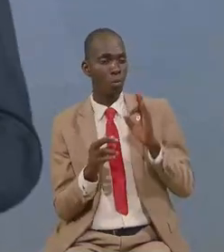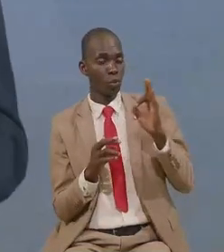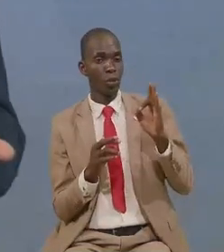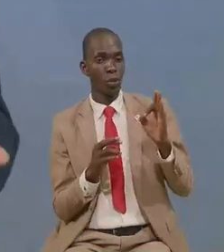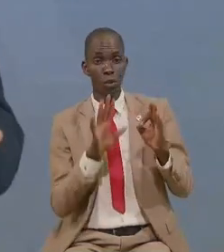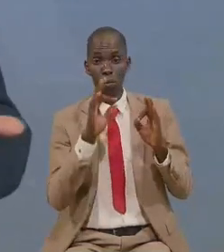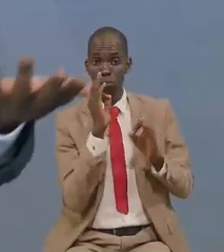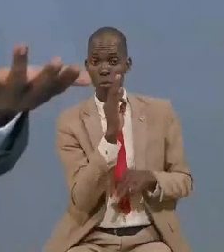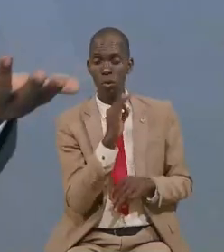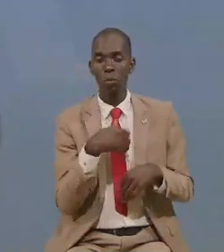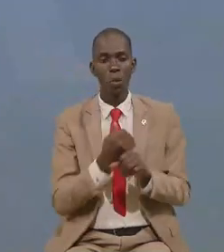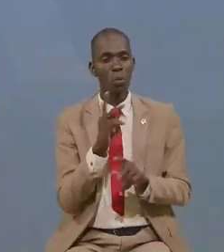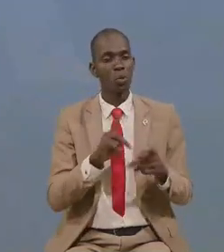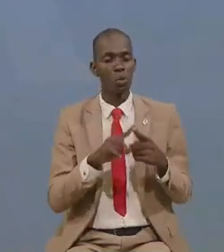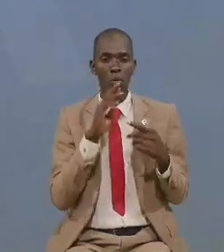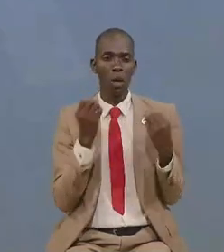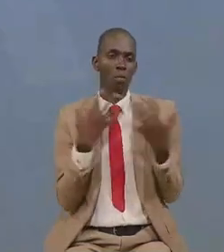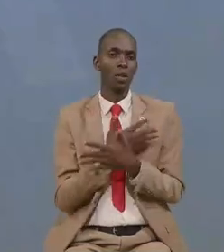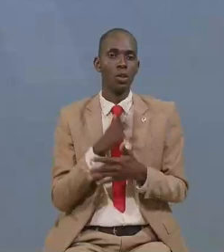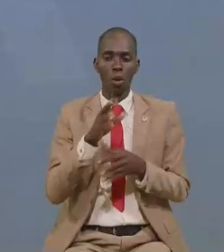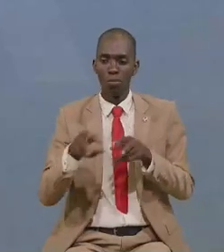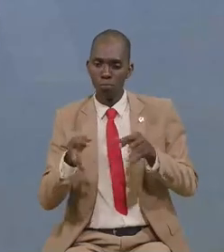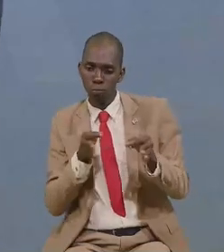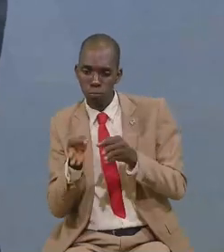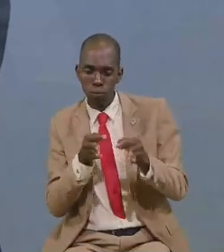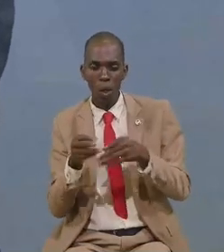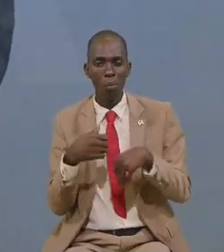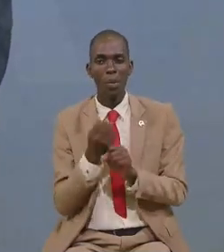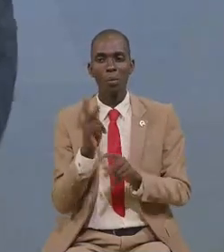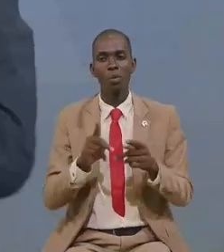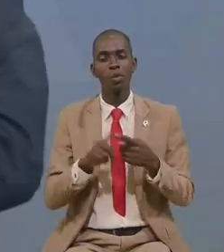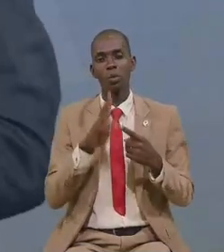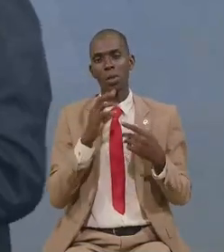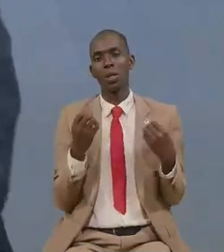peur. Leur analyse, leur font peur. Ce dont ils parlent,